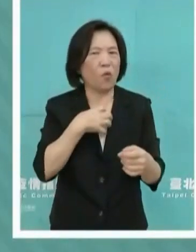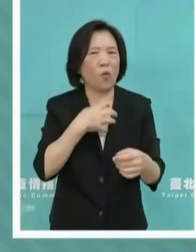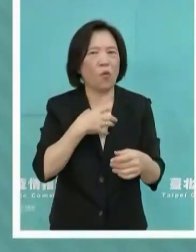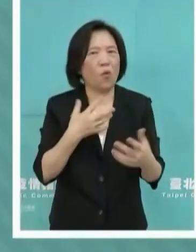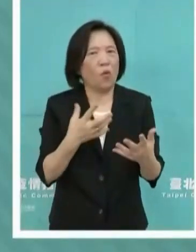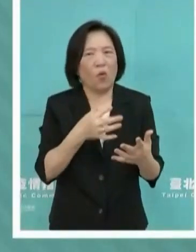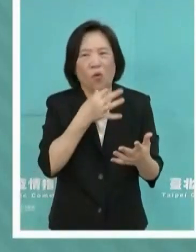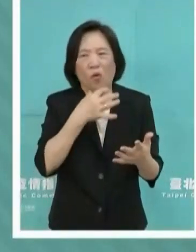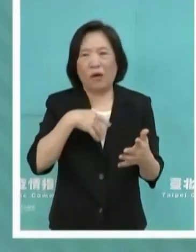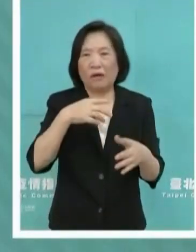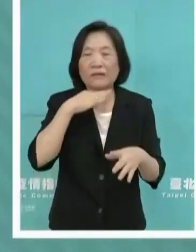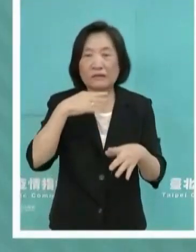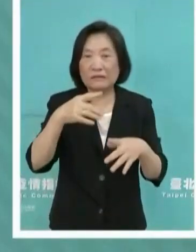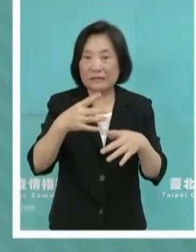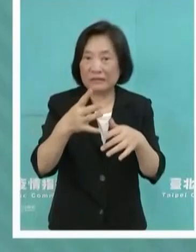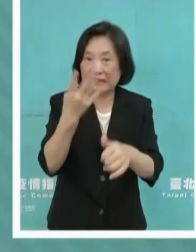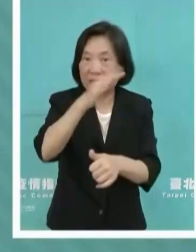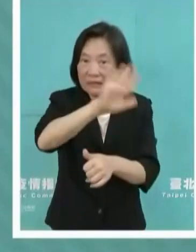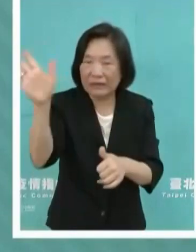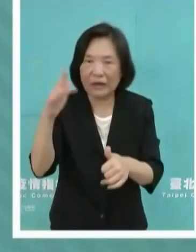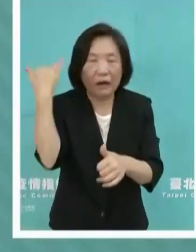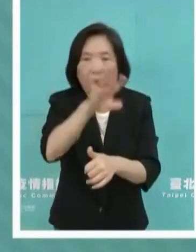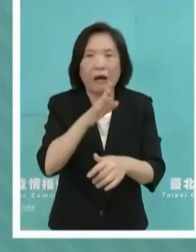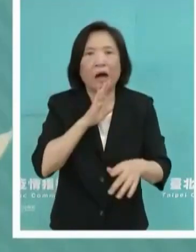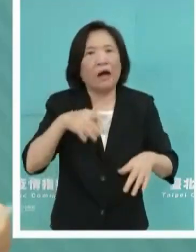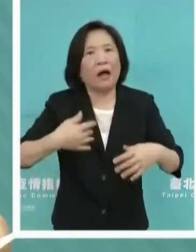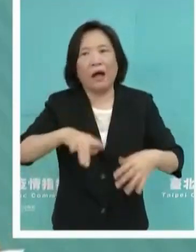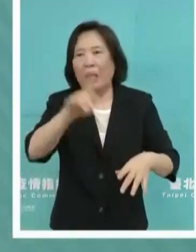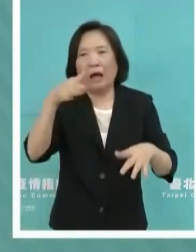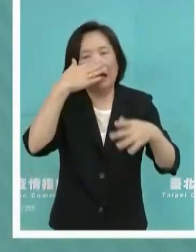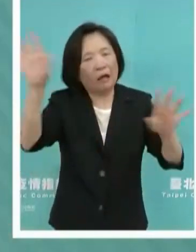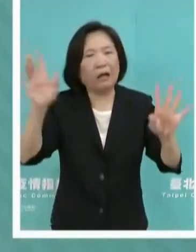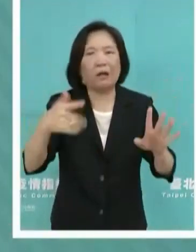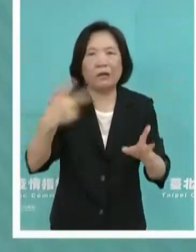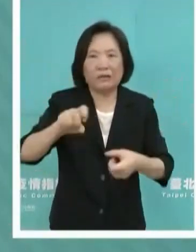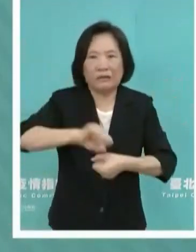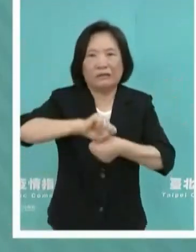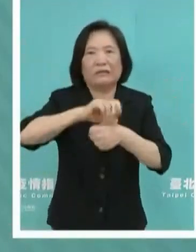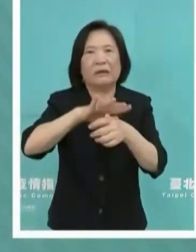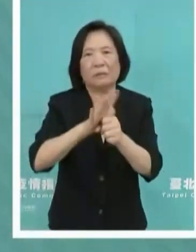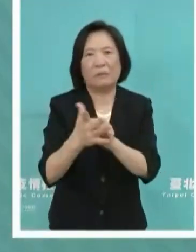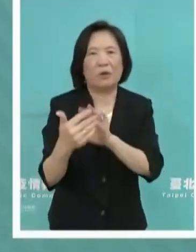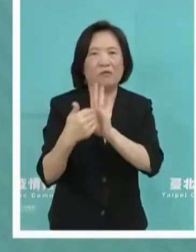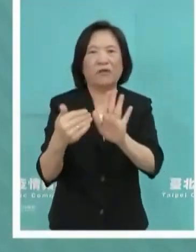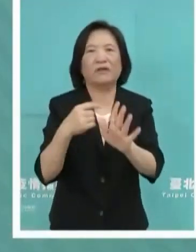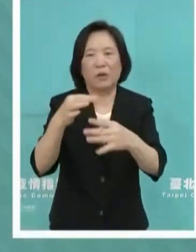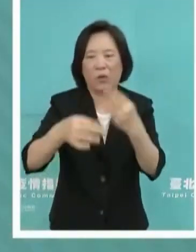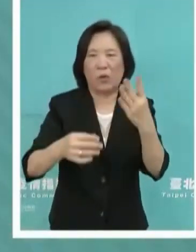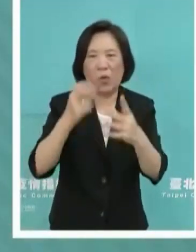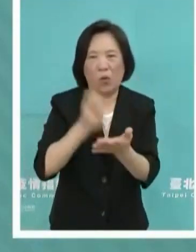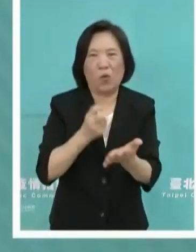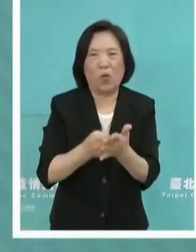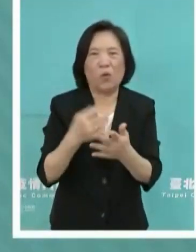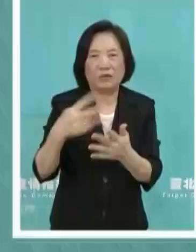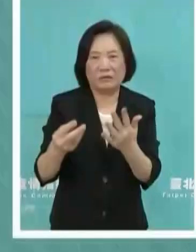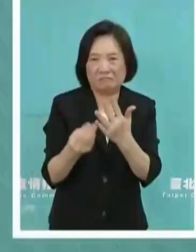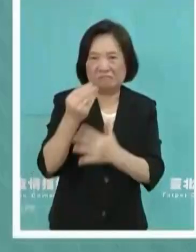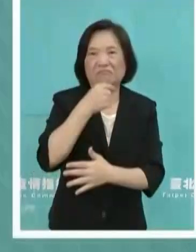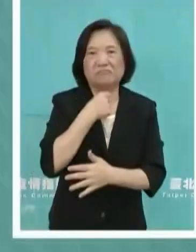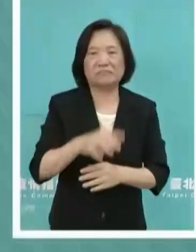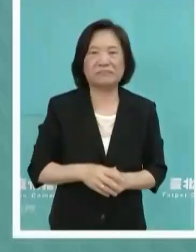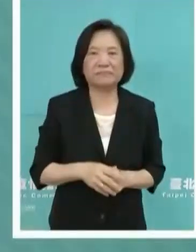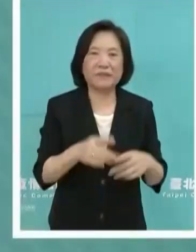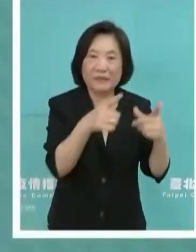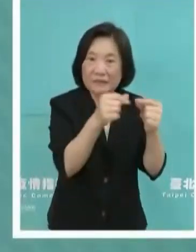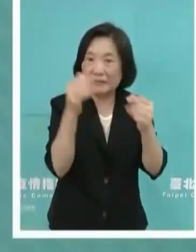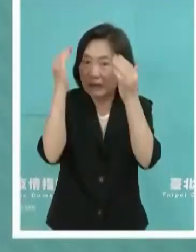天他就受不了了，又开始拉高这个警戒标准。所以在想哦，这个从这个日本跟韩